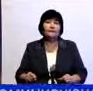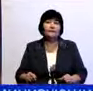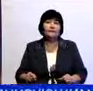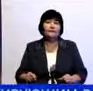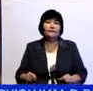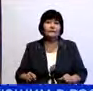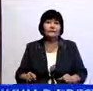телеканал казуар до